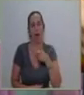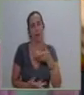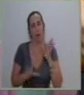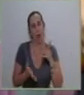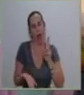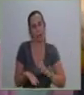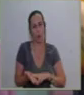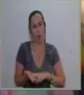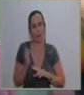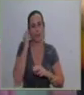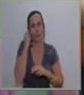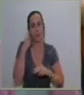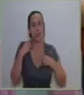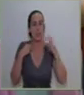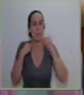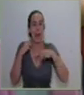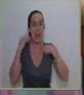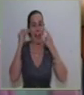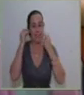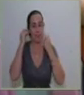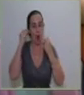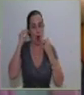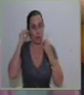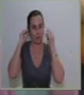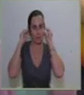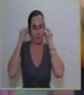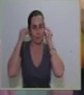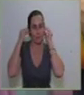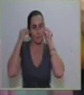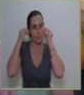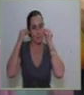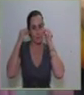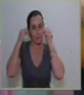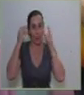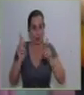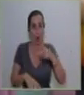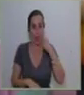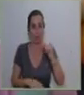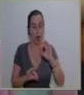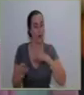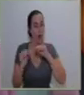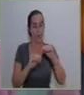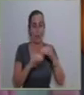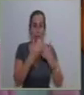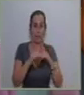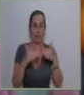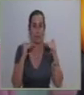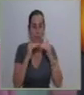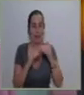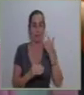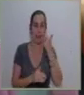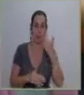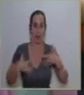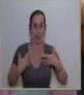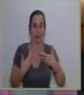כך צודק, שאני בא לי לבכות. אתה יכול לבכות, כי עכשיו אנחנו עוברים בדיוק לפינה שמתאימה לבכי, לצחוק